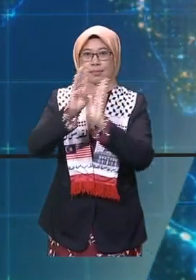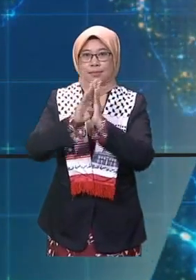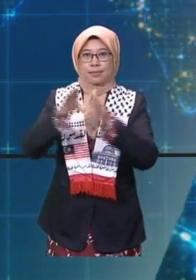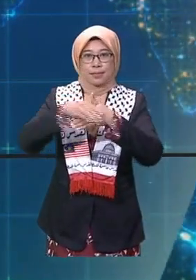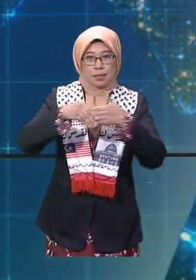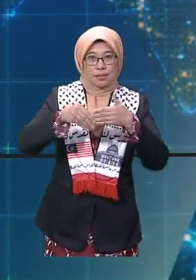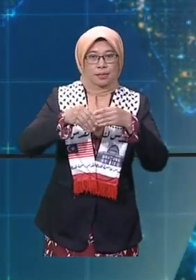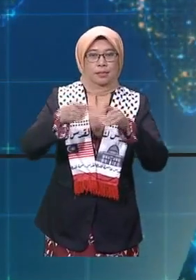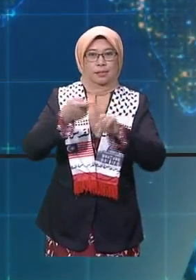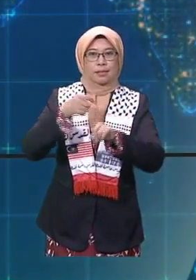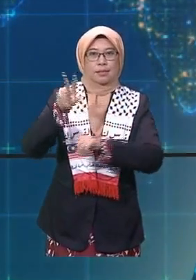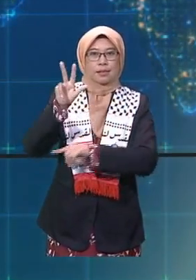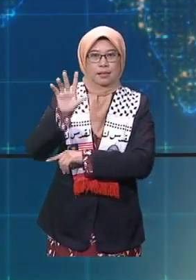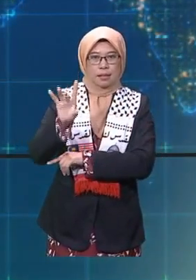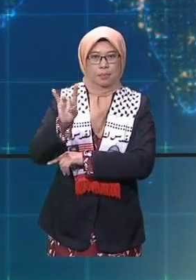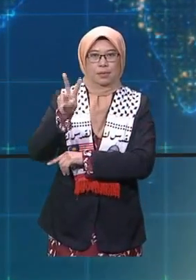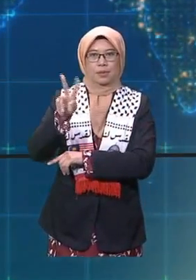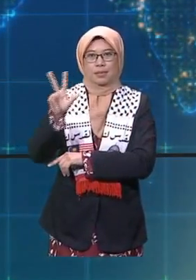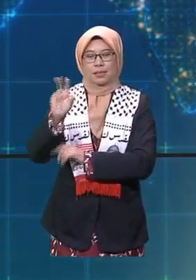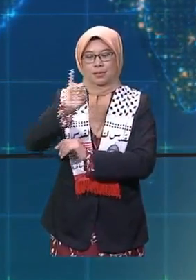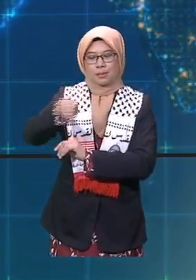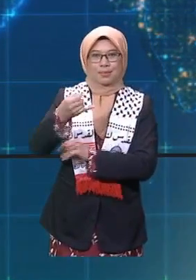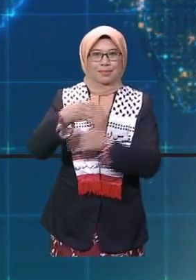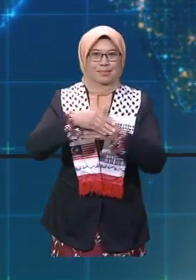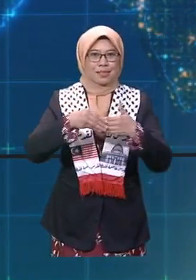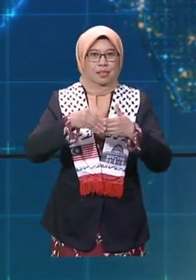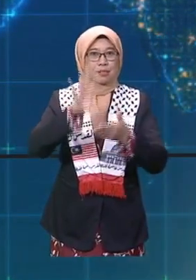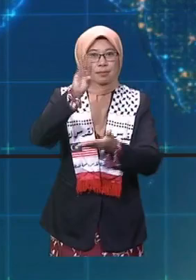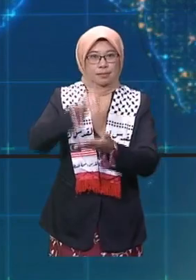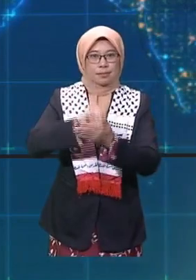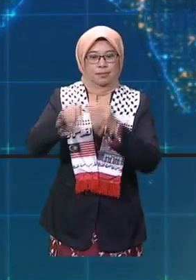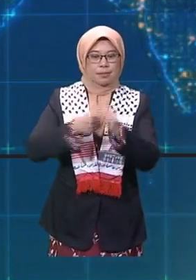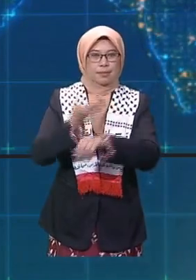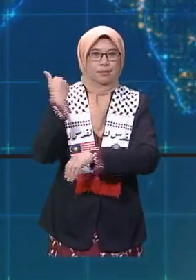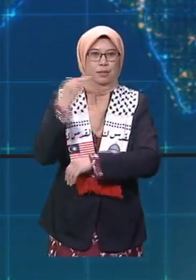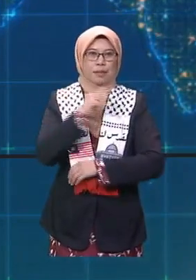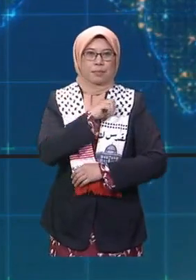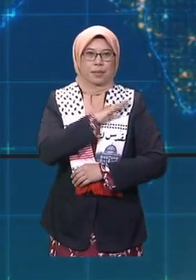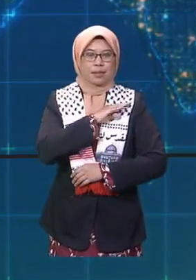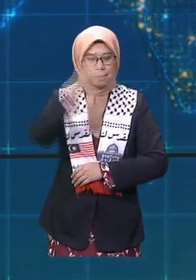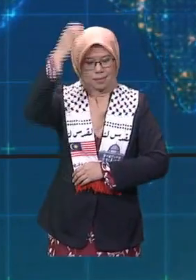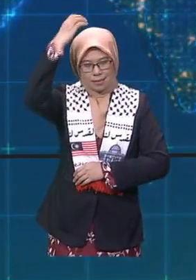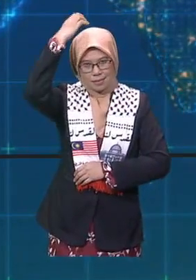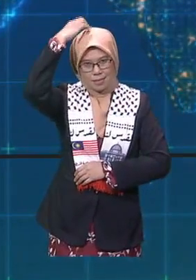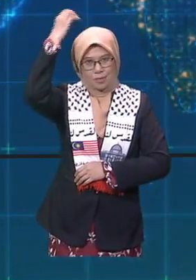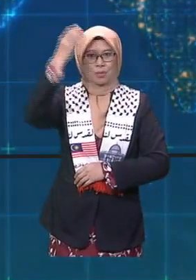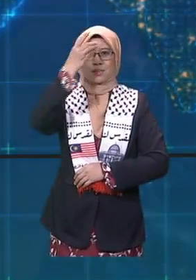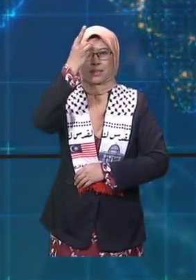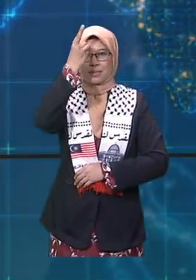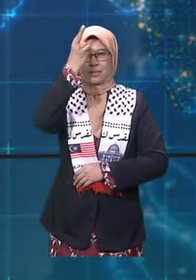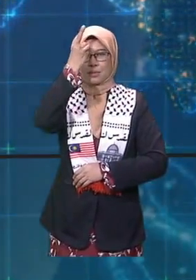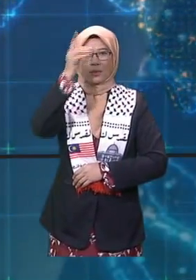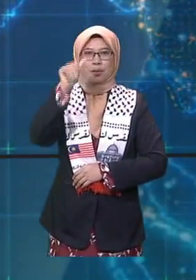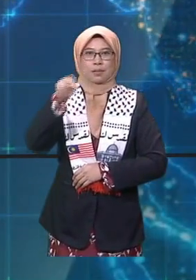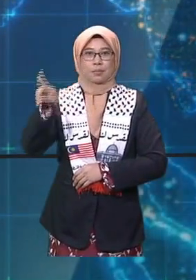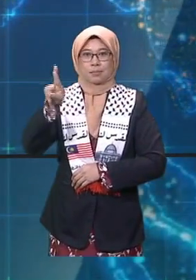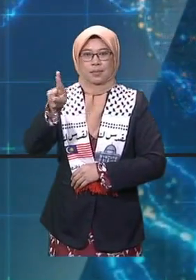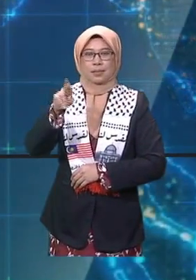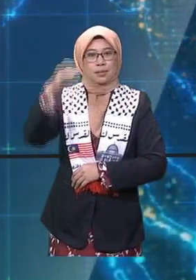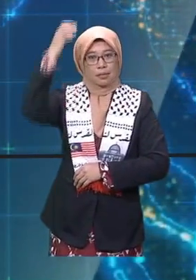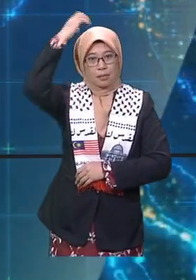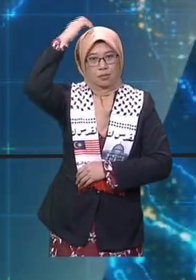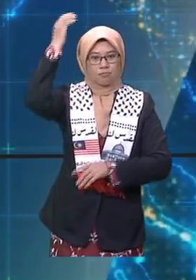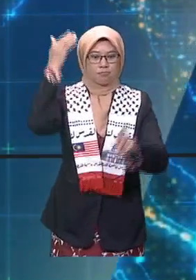bilion ringgit daripada 823 juta ringgit yang dicatat tahun lalu. Menteri Besar Selangor Datuk Seri Amiruddin Syari berkata